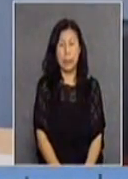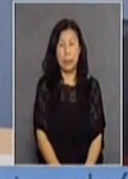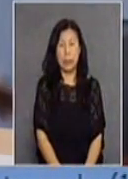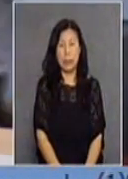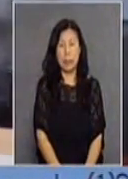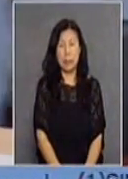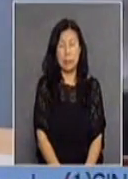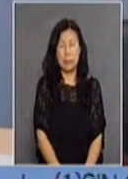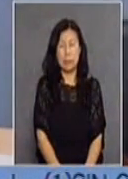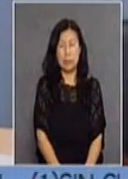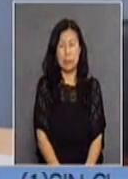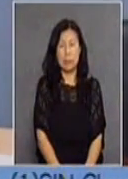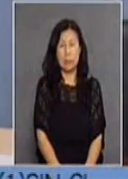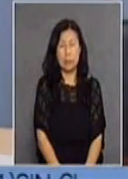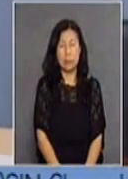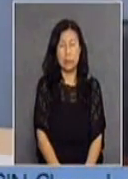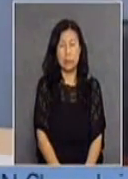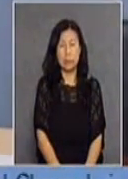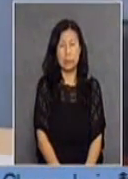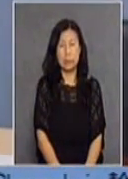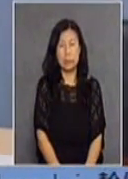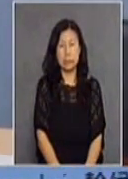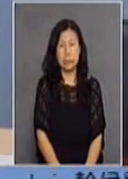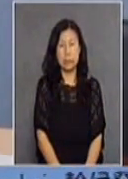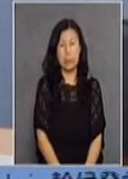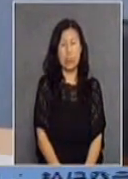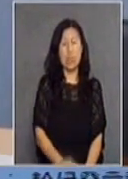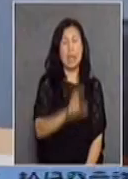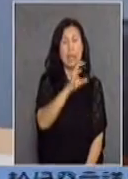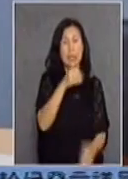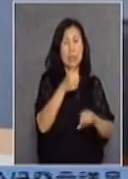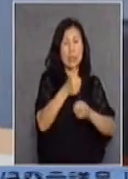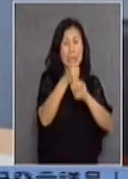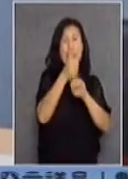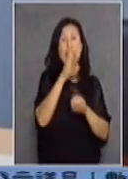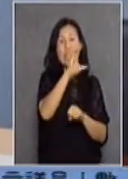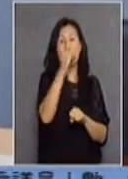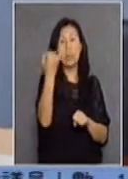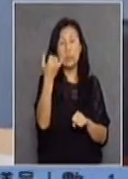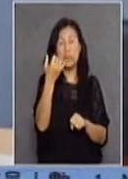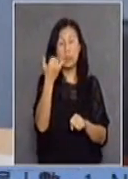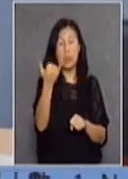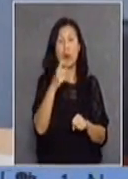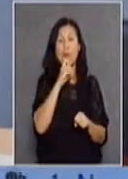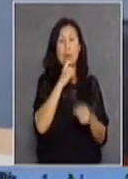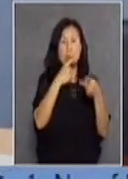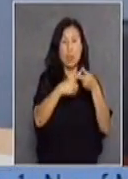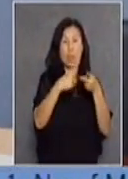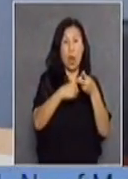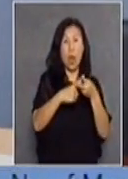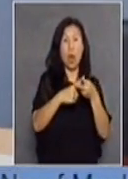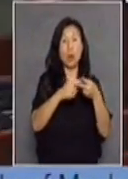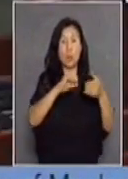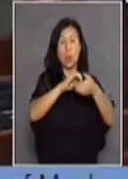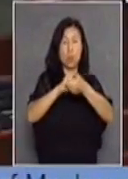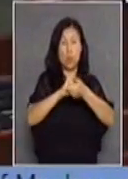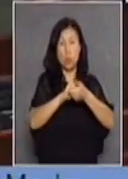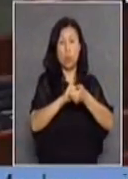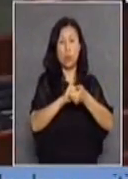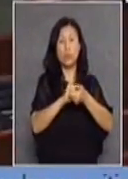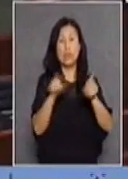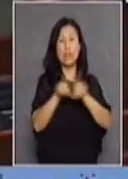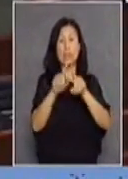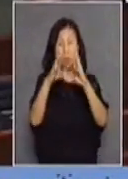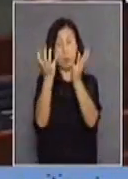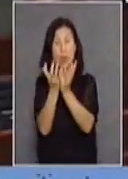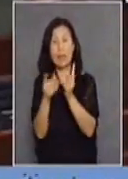問呢個喺涼粉裏面，喺工聯會同埋呢一個民建聯嗰度係爭取咗好耐，